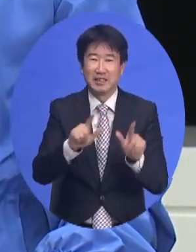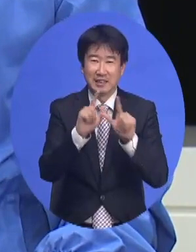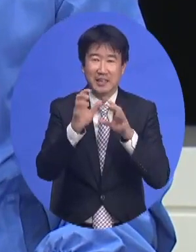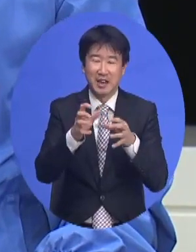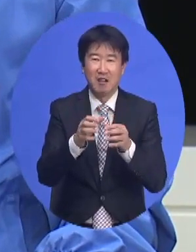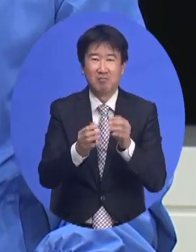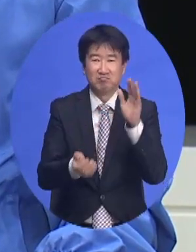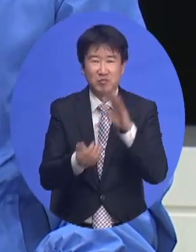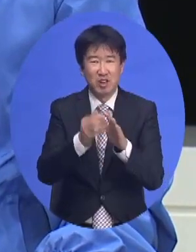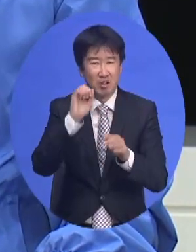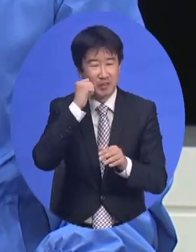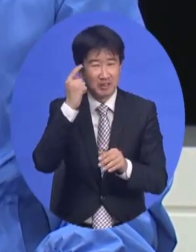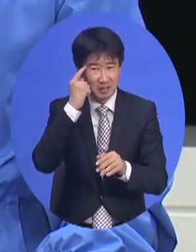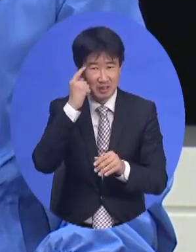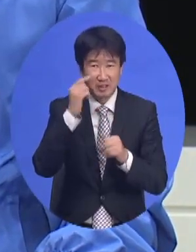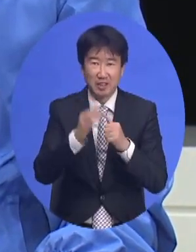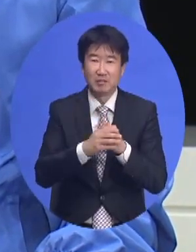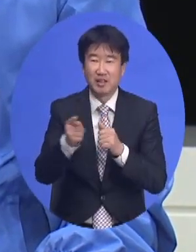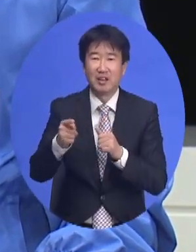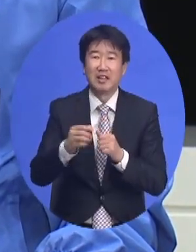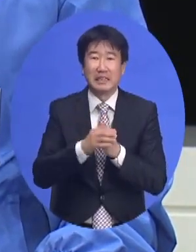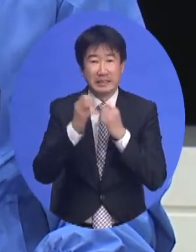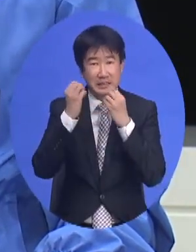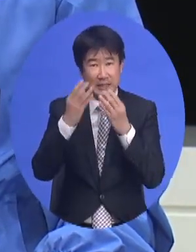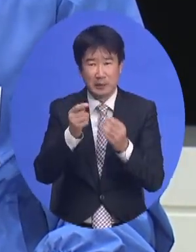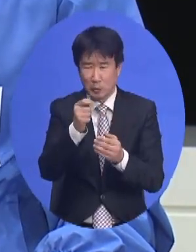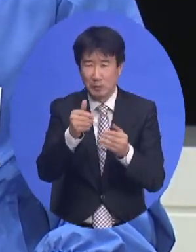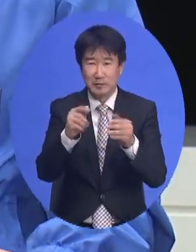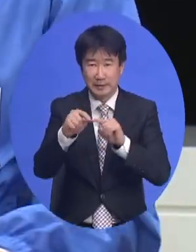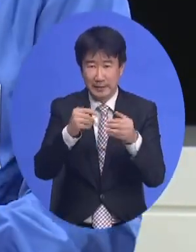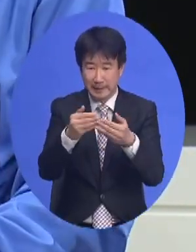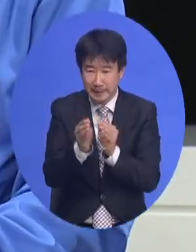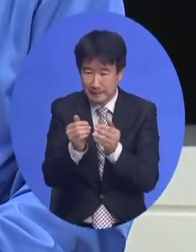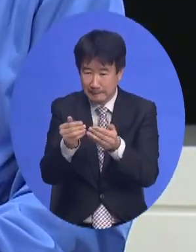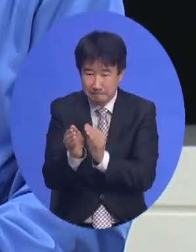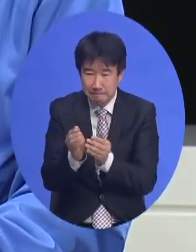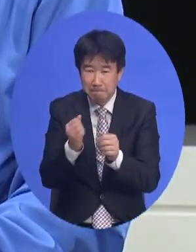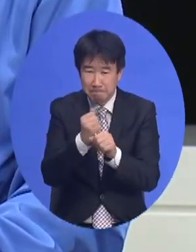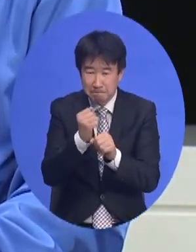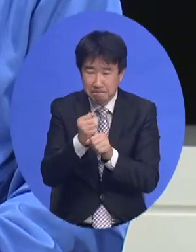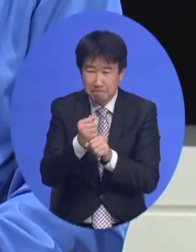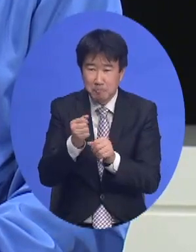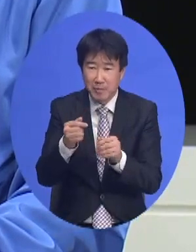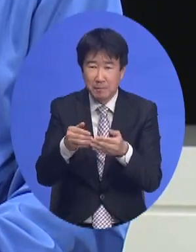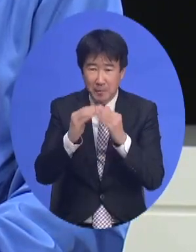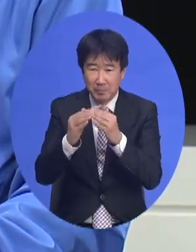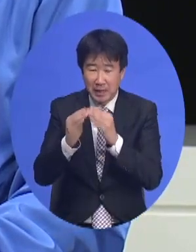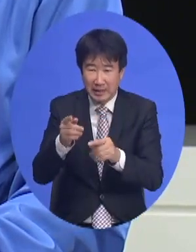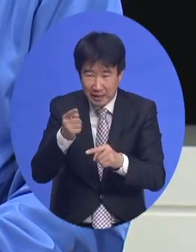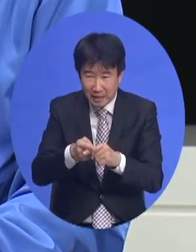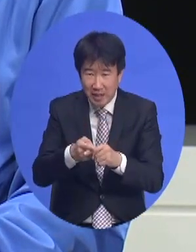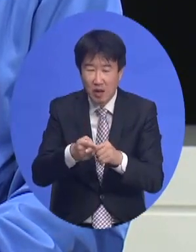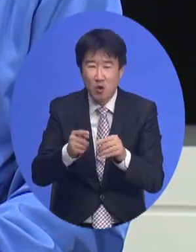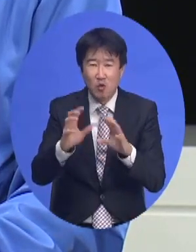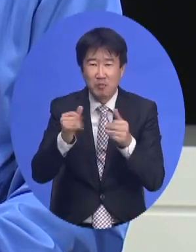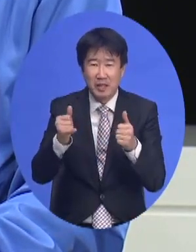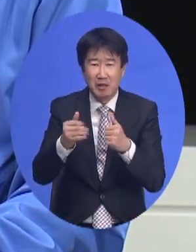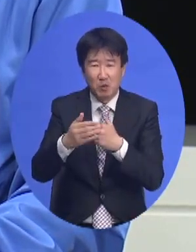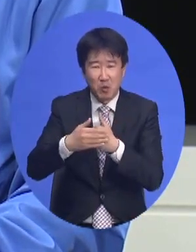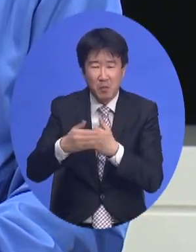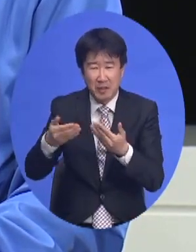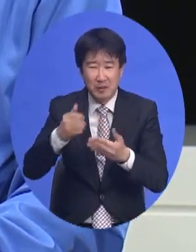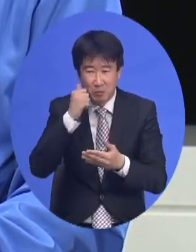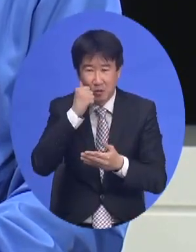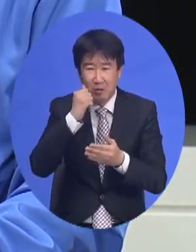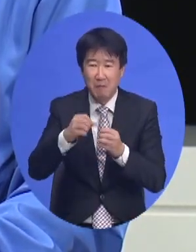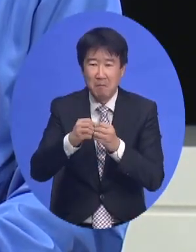수 없다고 보아서 말하면 신생 작은 정당들을 만들다가 보니까 결국 국민의 지지를 받지 못해서